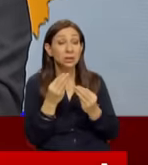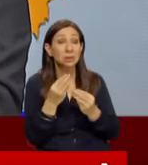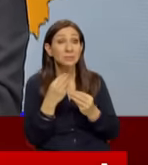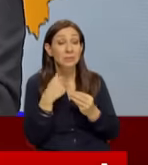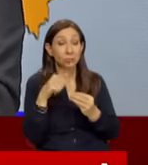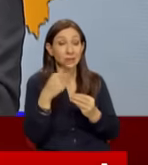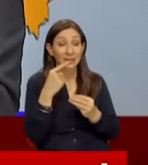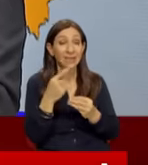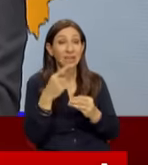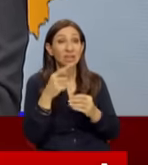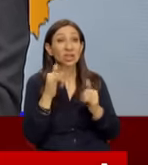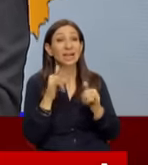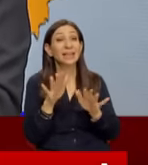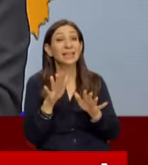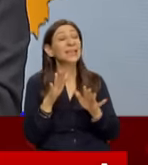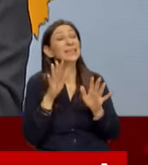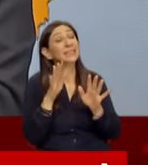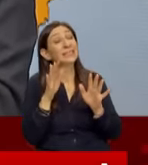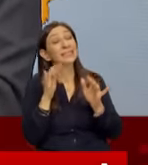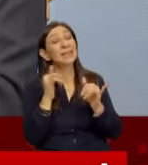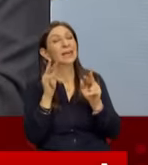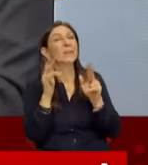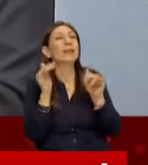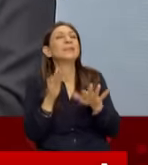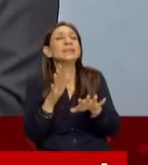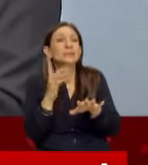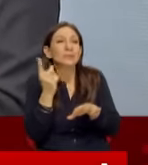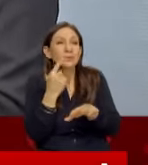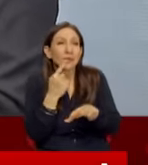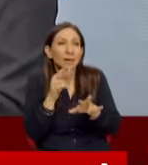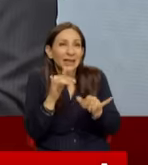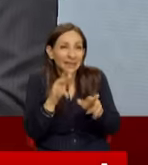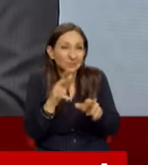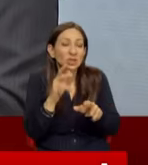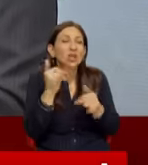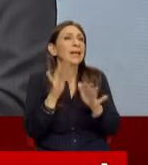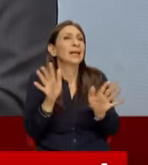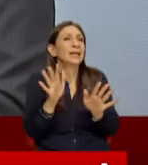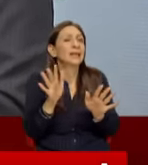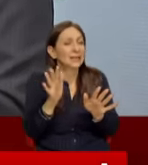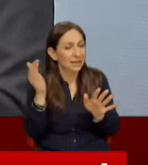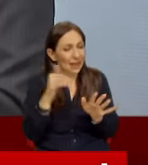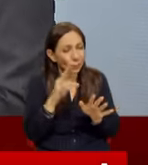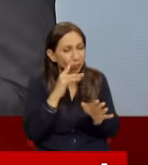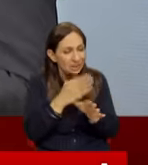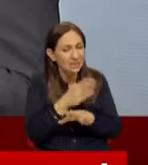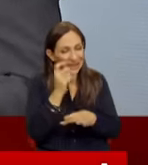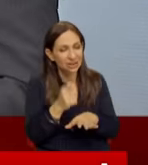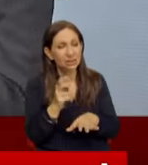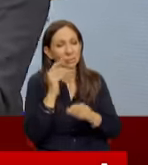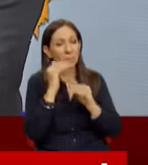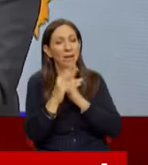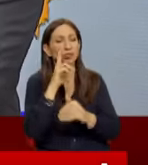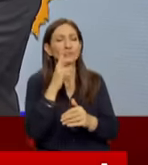biz de bugün dedik ki hashtag de şaka değil. Şaka gibi gelmesin diye Bild'e de söylemek lazım. Şaka değil gelen sonuçlar. Millet son sözü